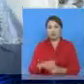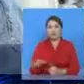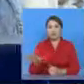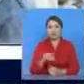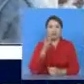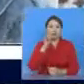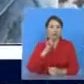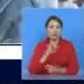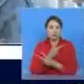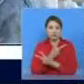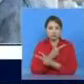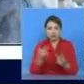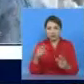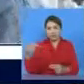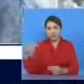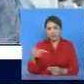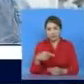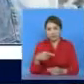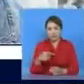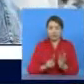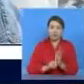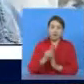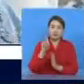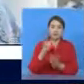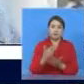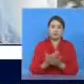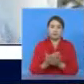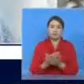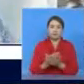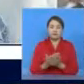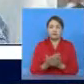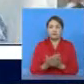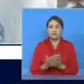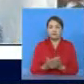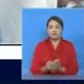Барлық тәттілер міне көріп отырғандай 1000 теңгеден басталады. Сосын нелер,